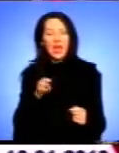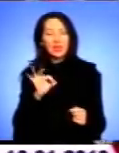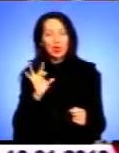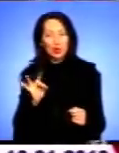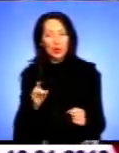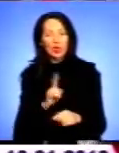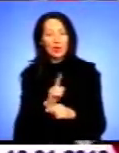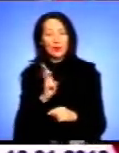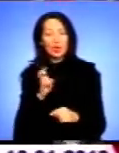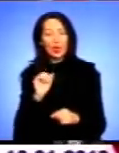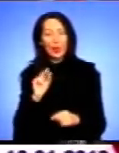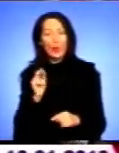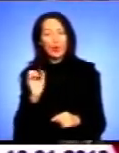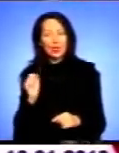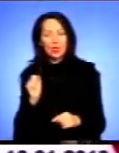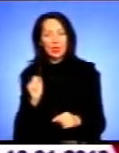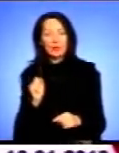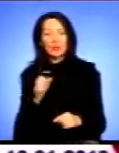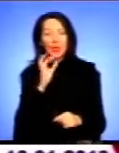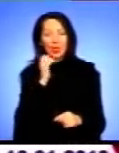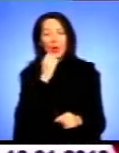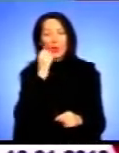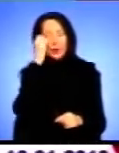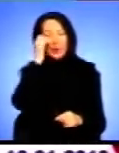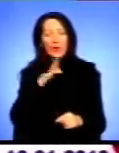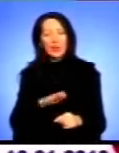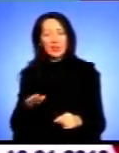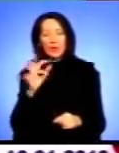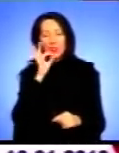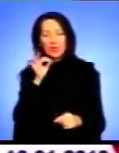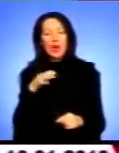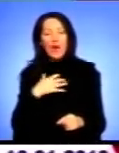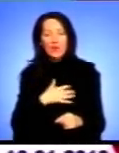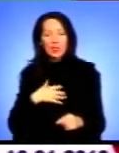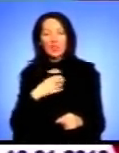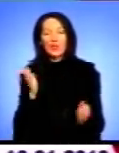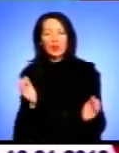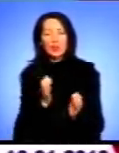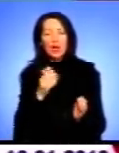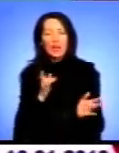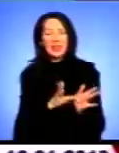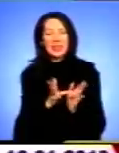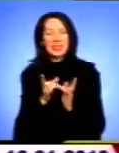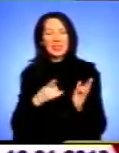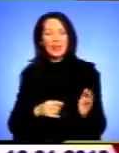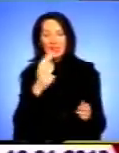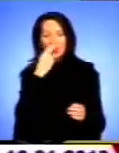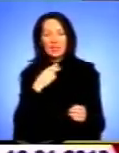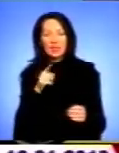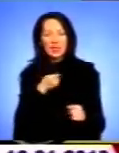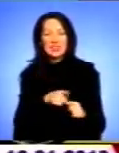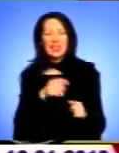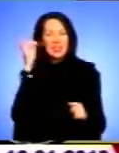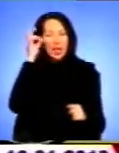Зазначив, наскільки важливо зберігати різдвяні традиції. Воно нагадує кожному з нас про те, хто ми є і яку